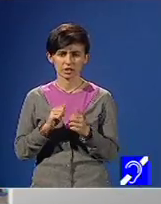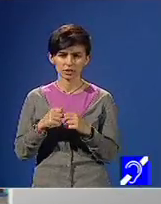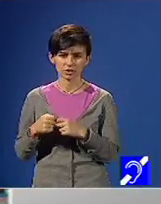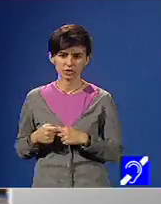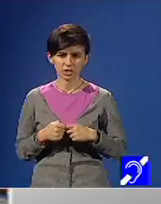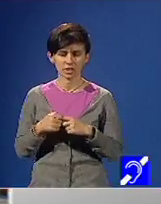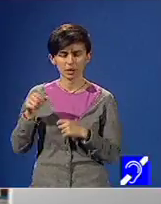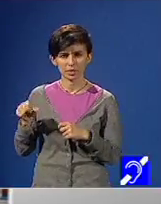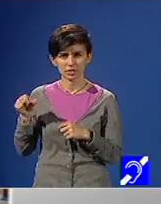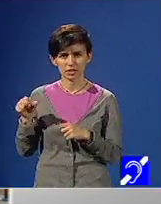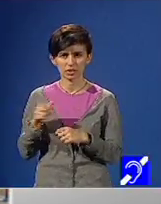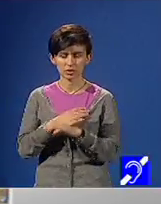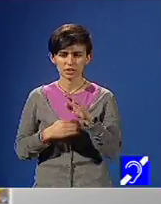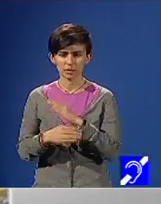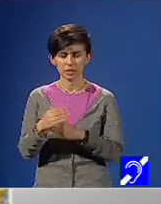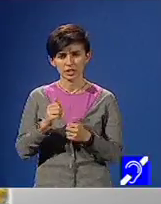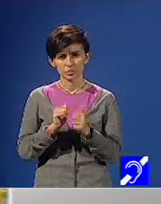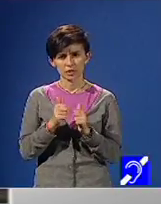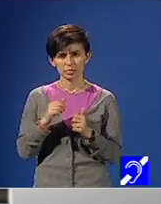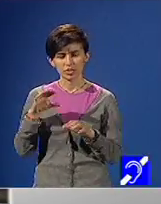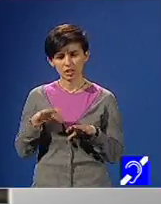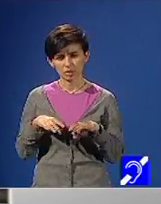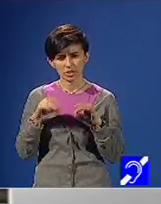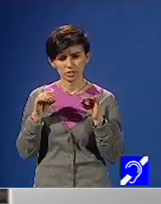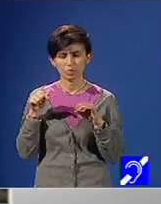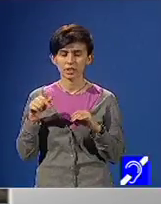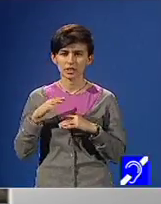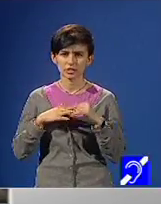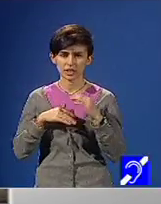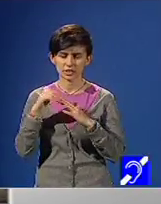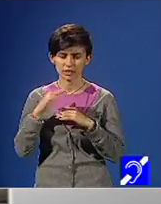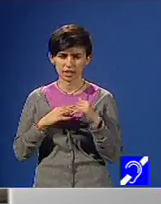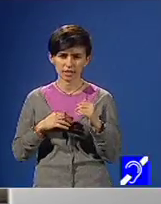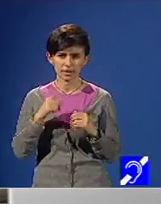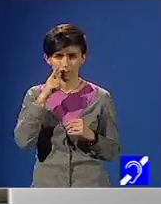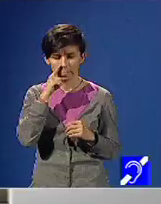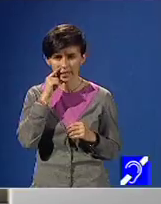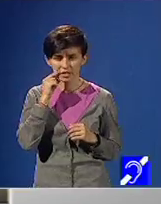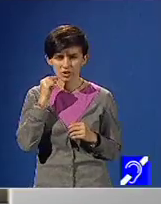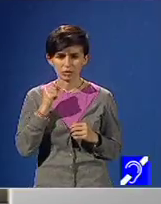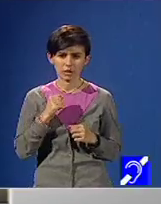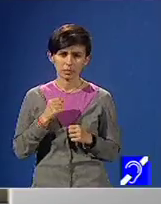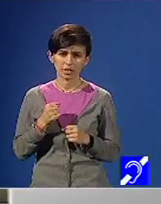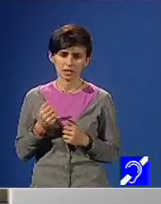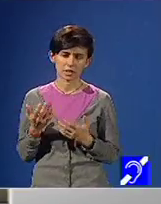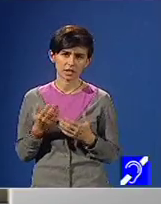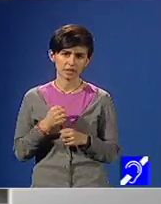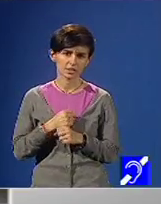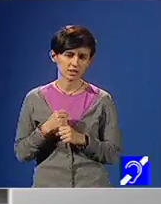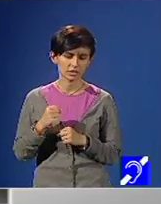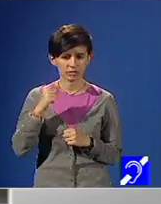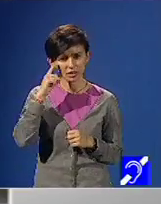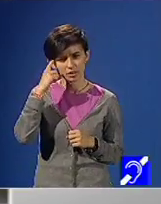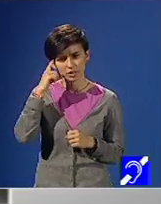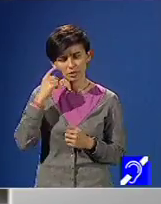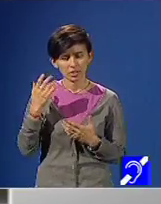sport, dar iată că au descoperit acele talente, acei oameni muncitori și foarte pricepuți,